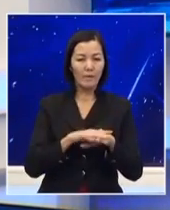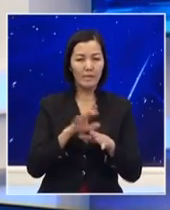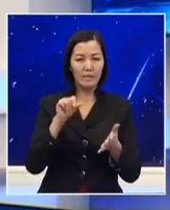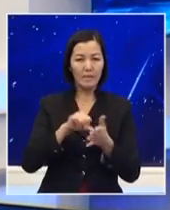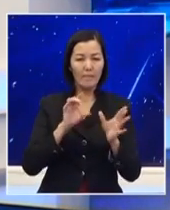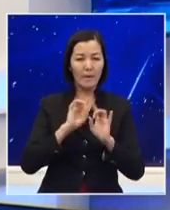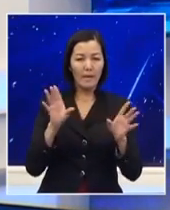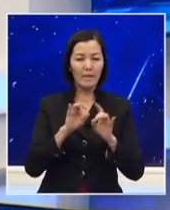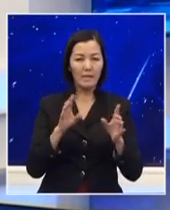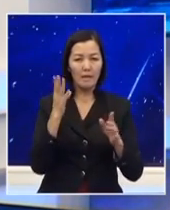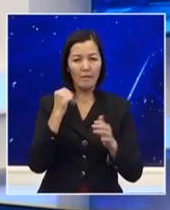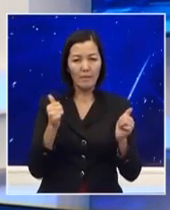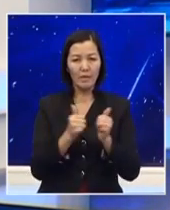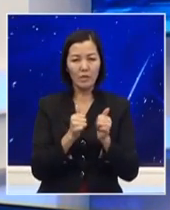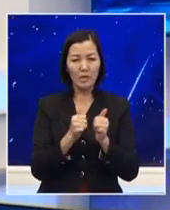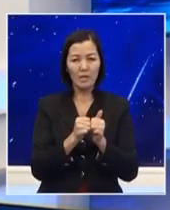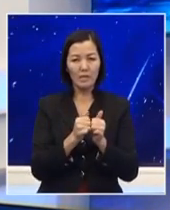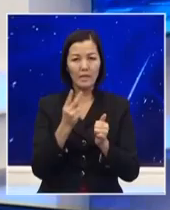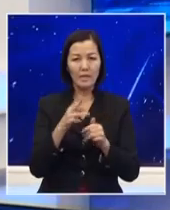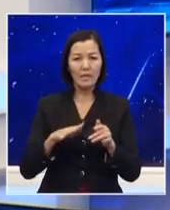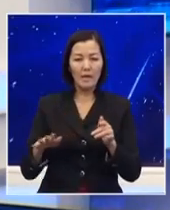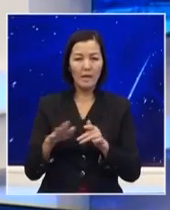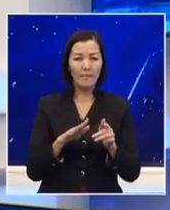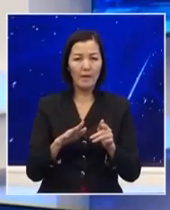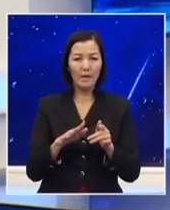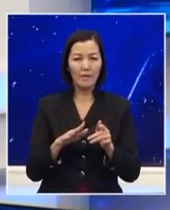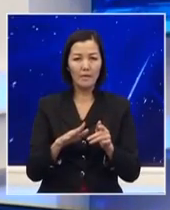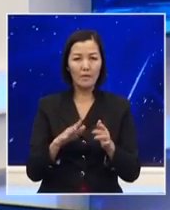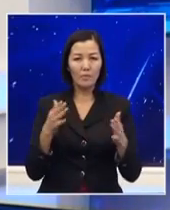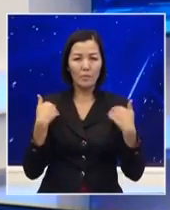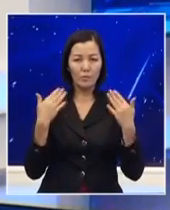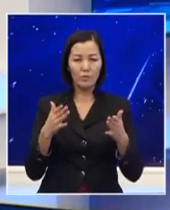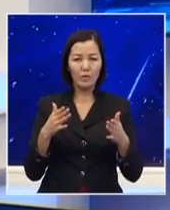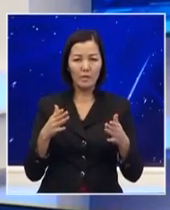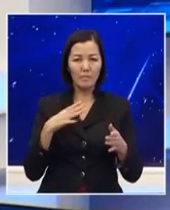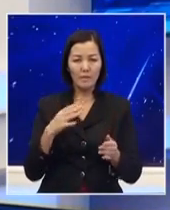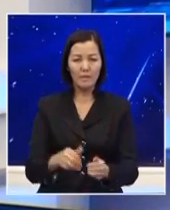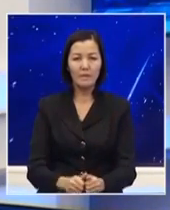баяндады. Мегаполиске жақын орналасқан қос аумақ тыңдалымда өз ұсыныстарын білдірді.